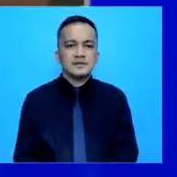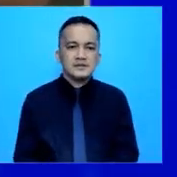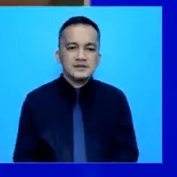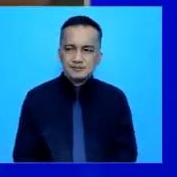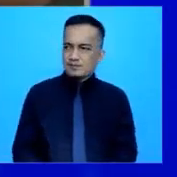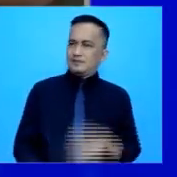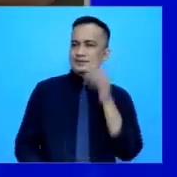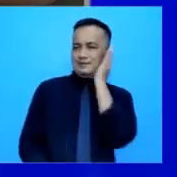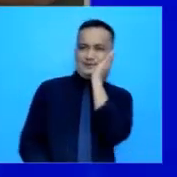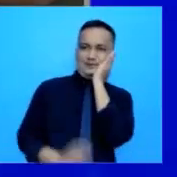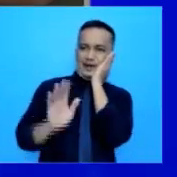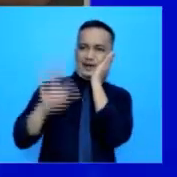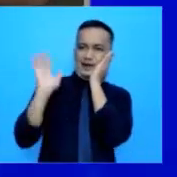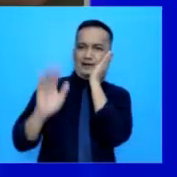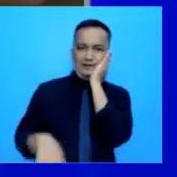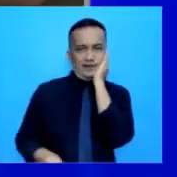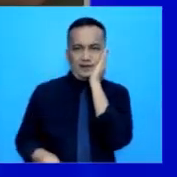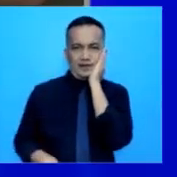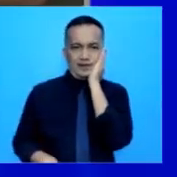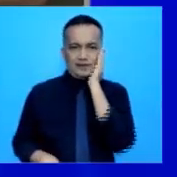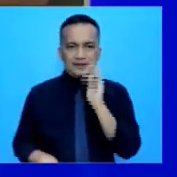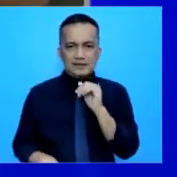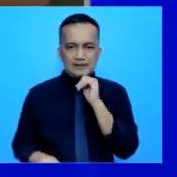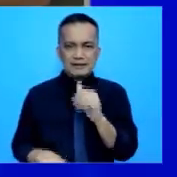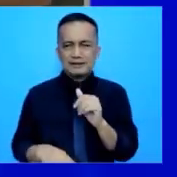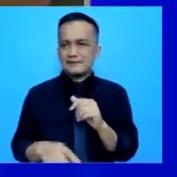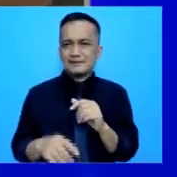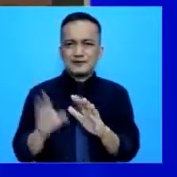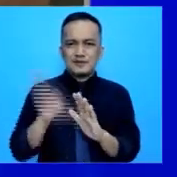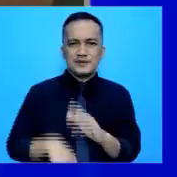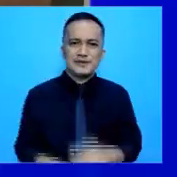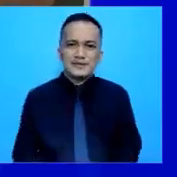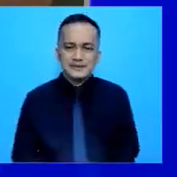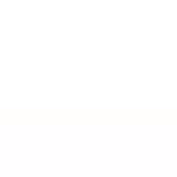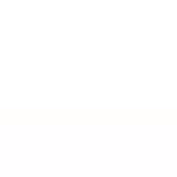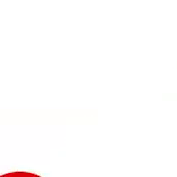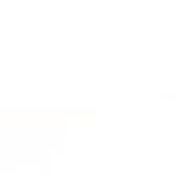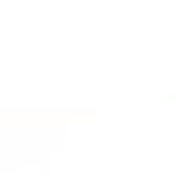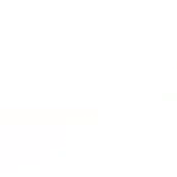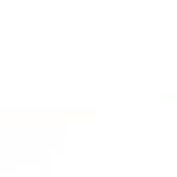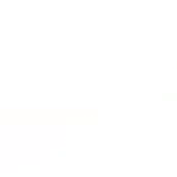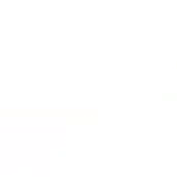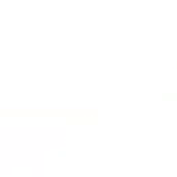pagkamahal din pala, no? Hindi rin biro-biro ang presyo. Thank you, Brian Castillo.